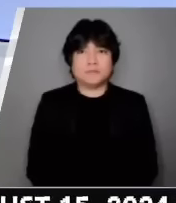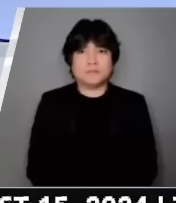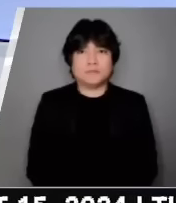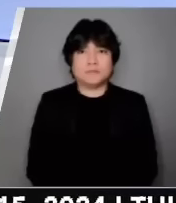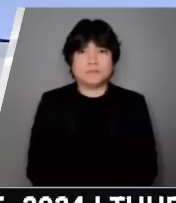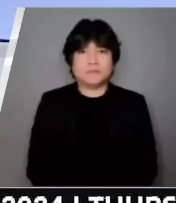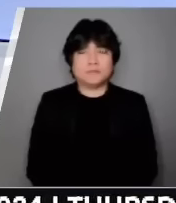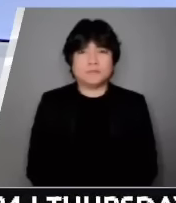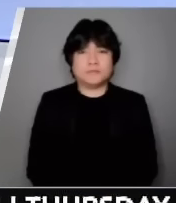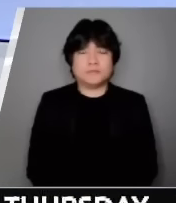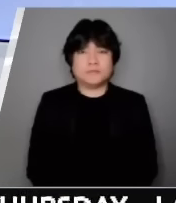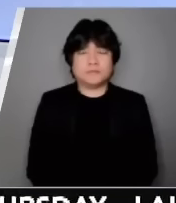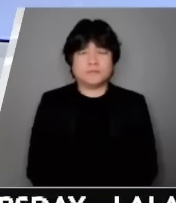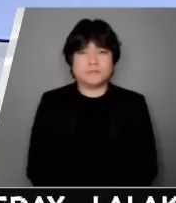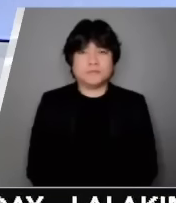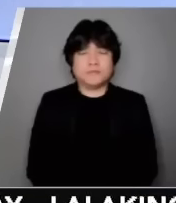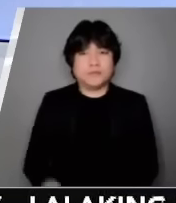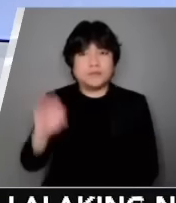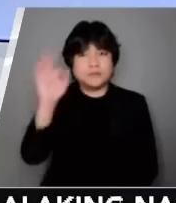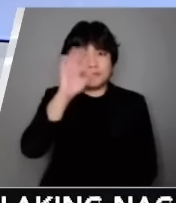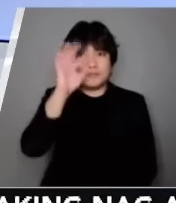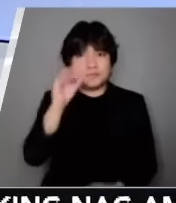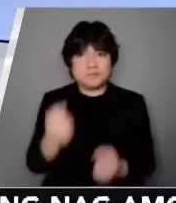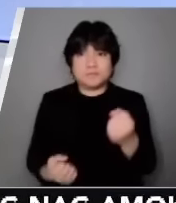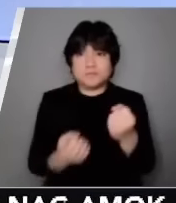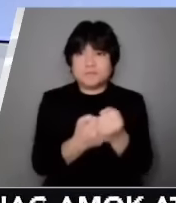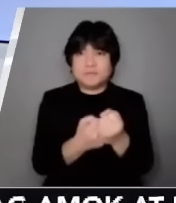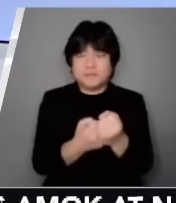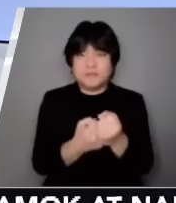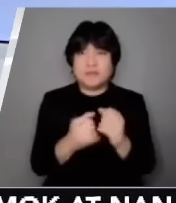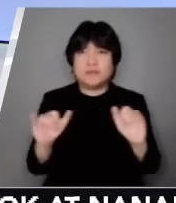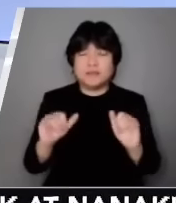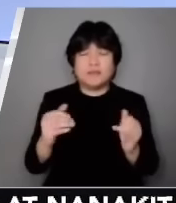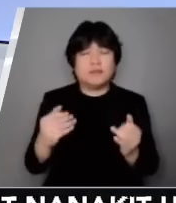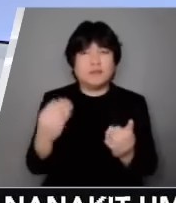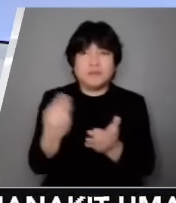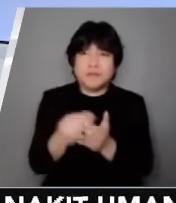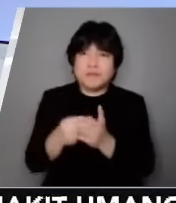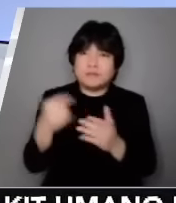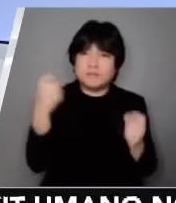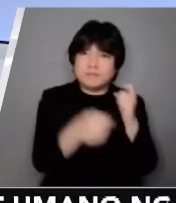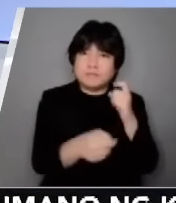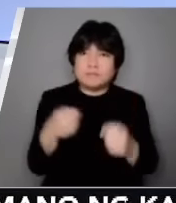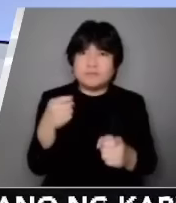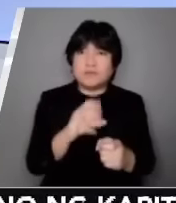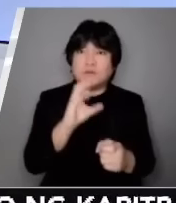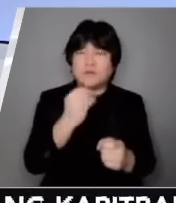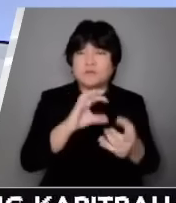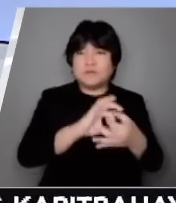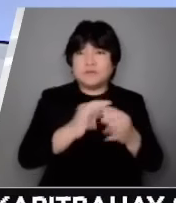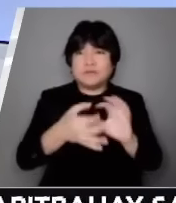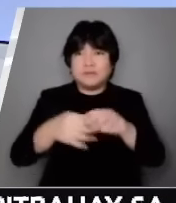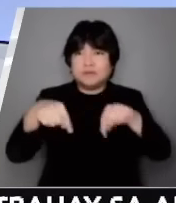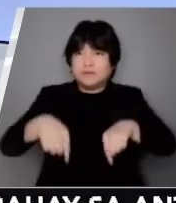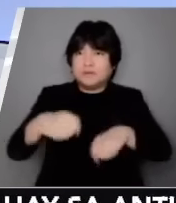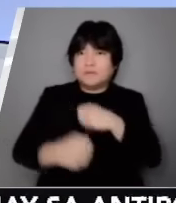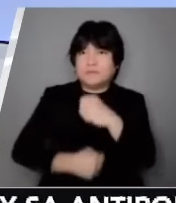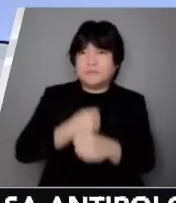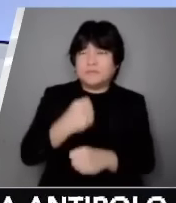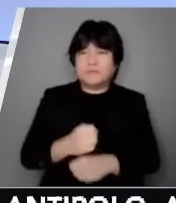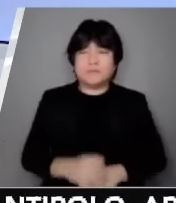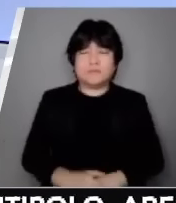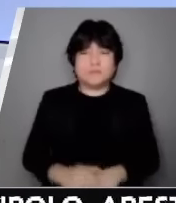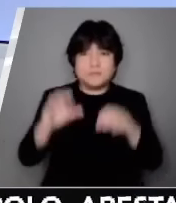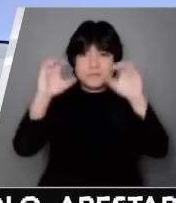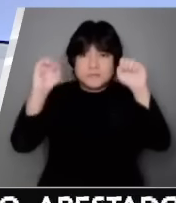Bukod sa suporta ng mga Pilipino, bumuhos din ang mga cash incentives para sa mga Pinoy Olympian ngayong pung taon. Plano rin ni Pangulong